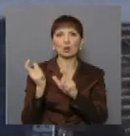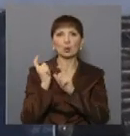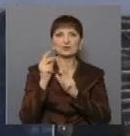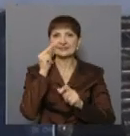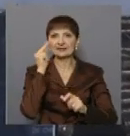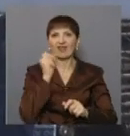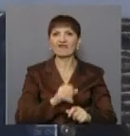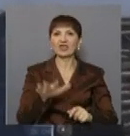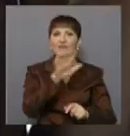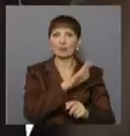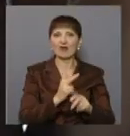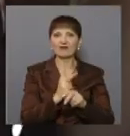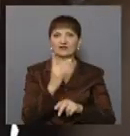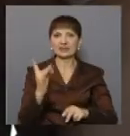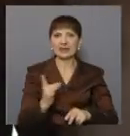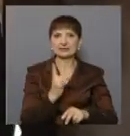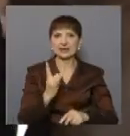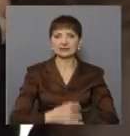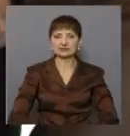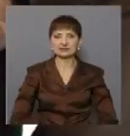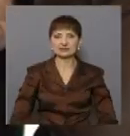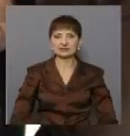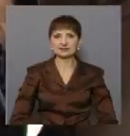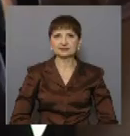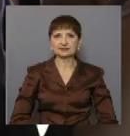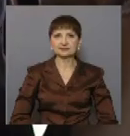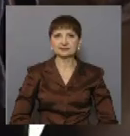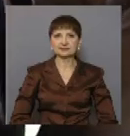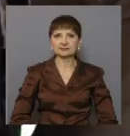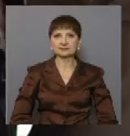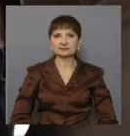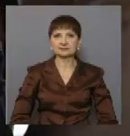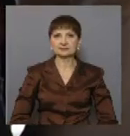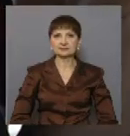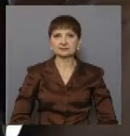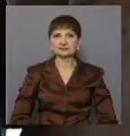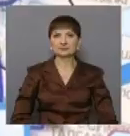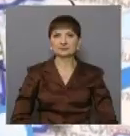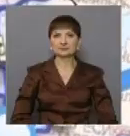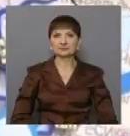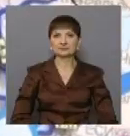Китая в Европу в 3 раза. Западная Европа, Западный Китай определили 6 участков.